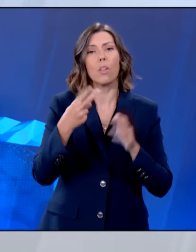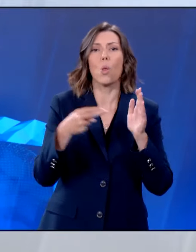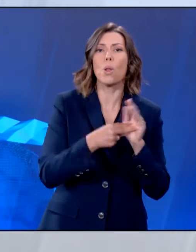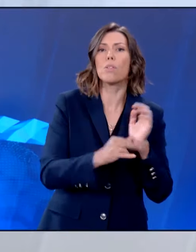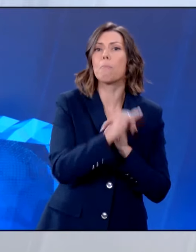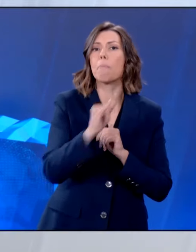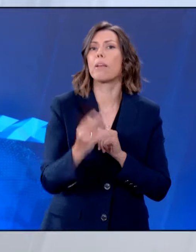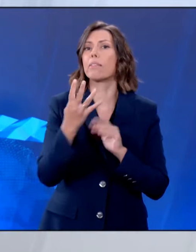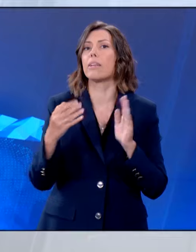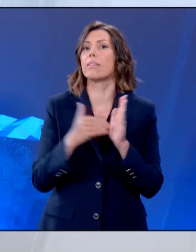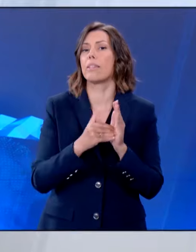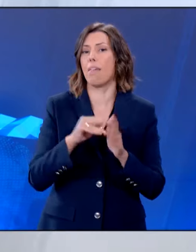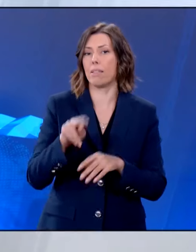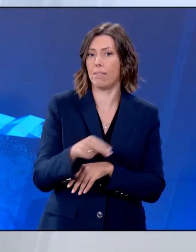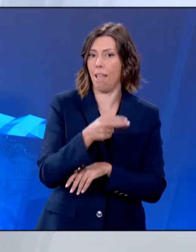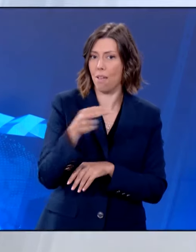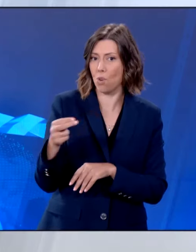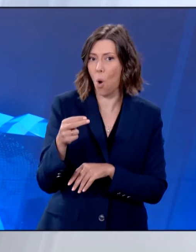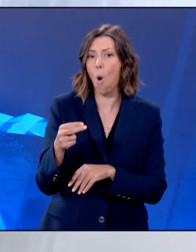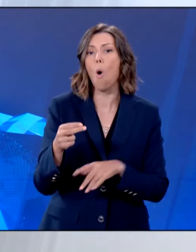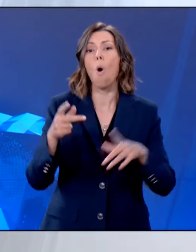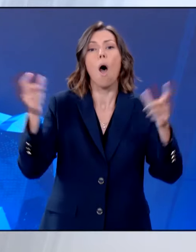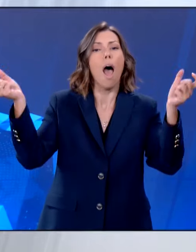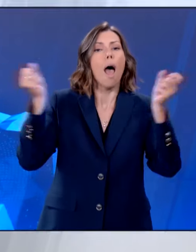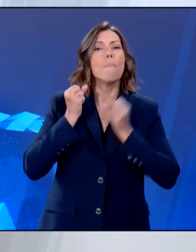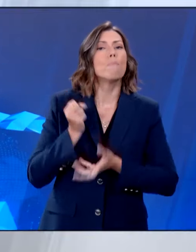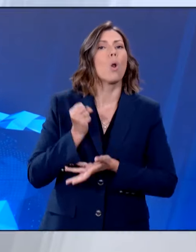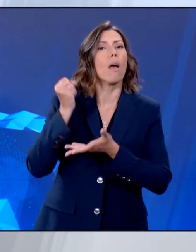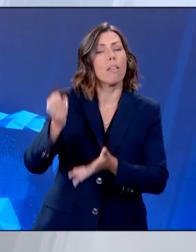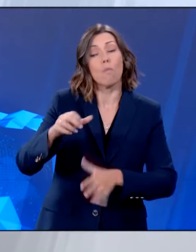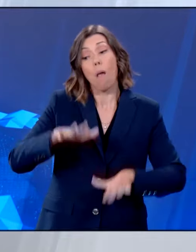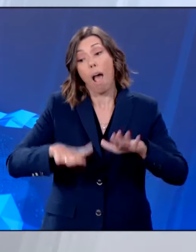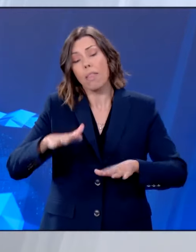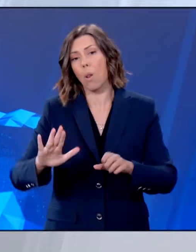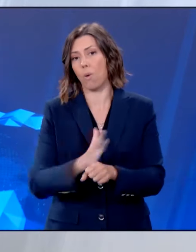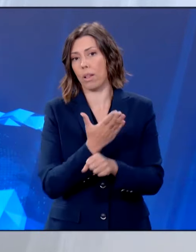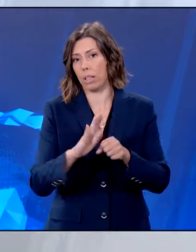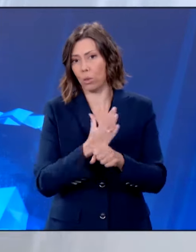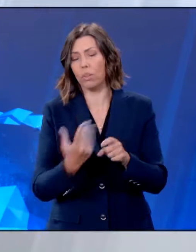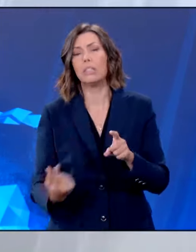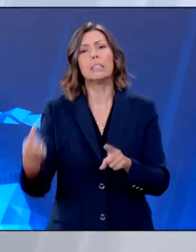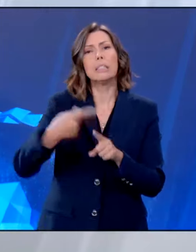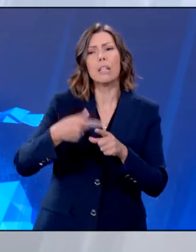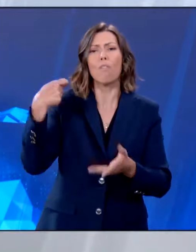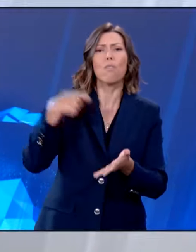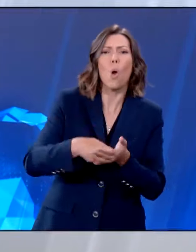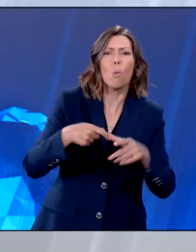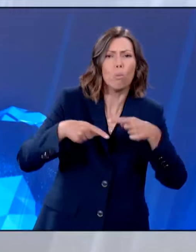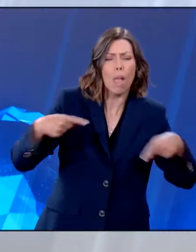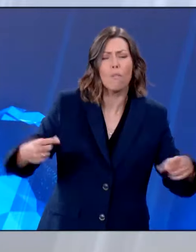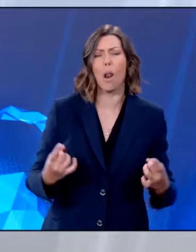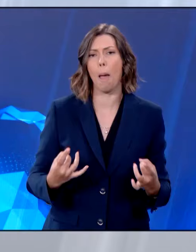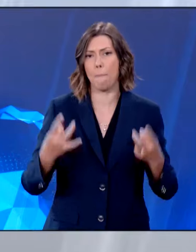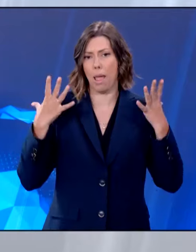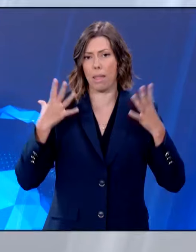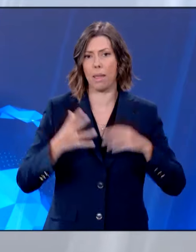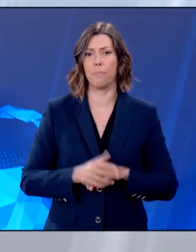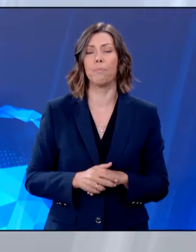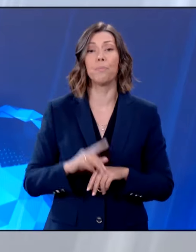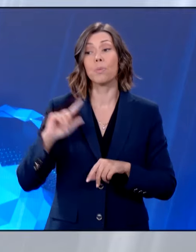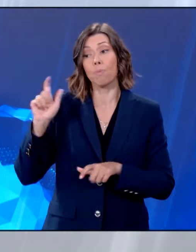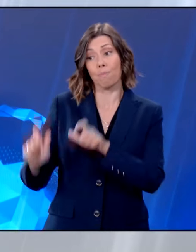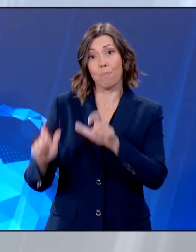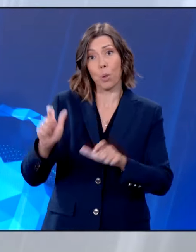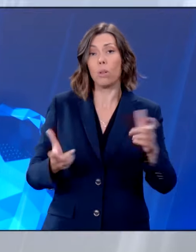ευρώ, προκαταβολή έναντι συνολικής επιχορήγησης αναλόγως στη ζημία και αναστολή καταβολής φορολογικών υποχρεώσεων. Οι πολίτες μπορούν να υποβάλουν τις σχετικές αιτήσεις